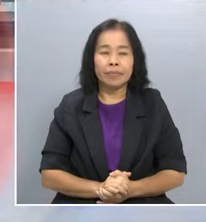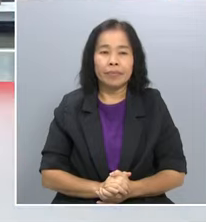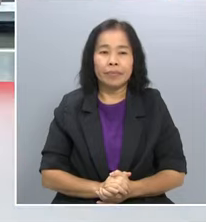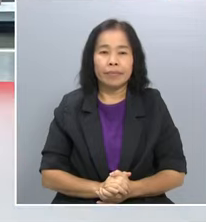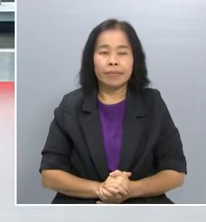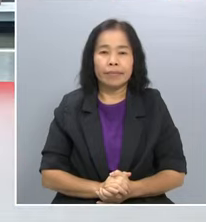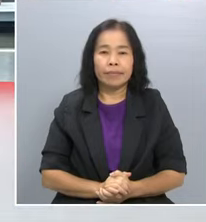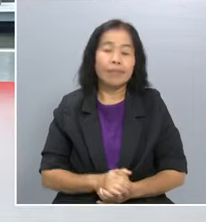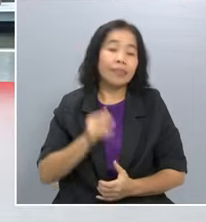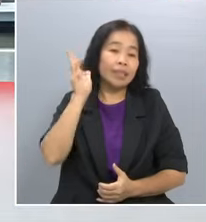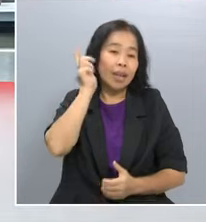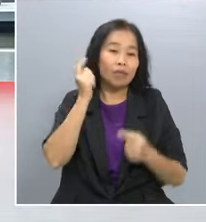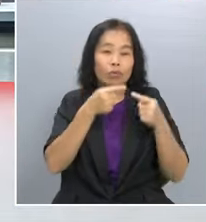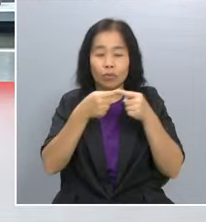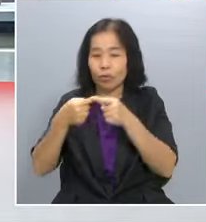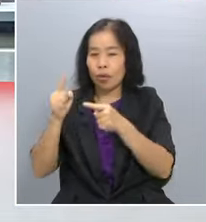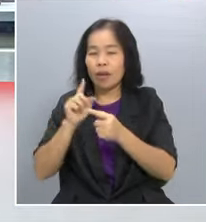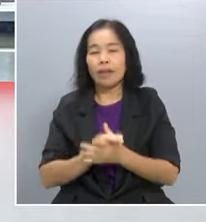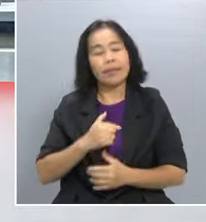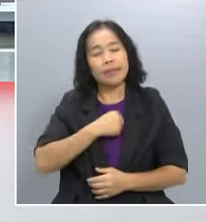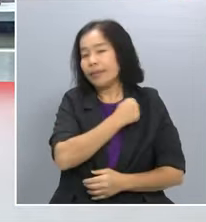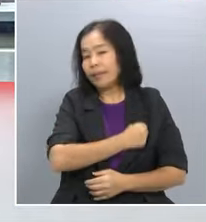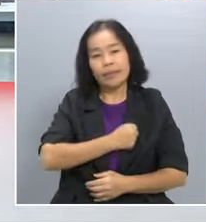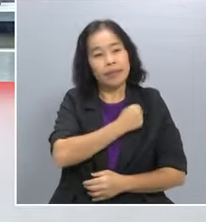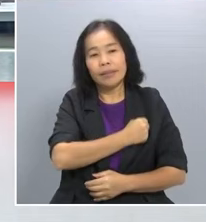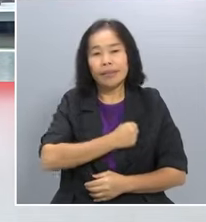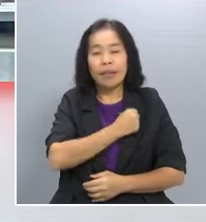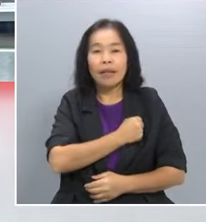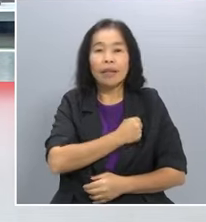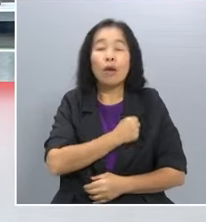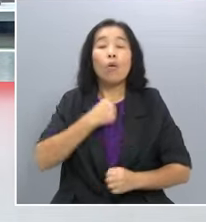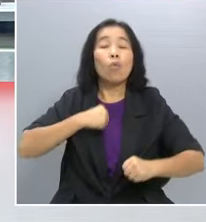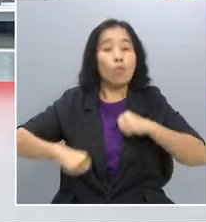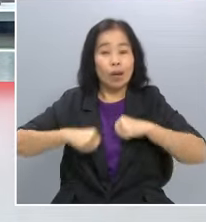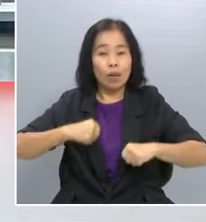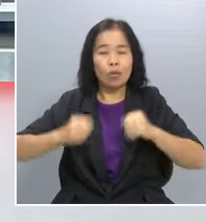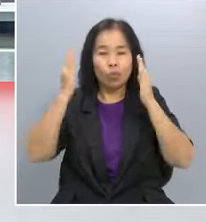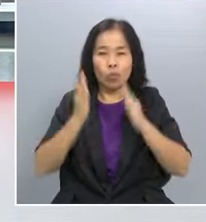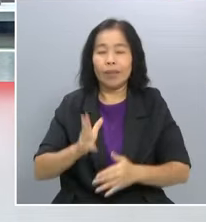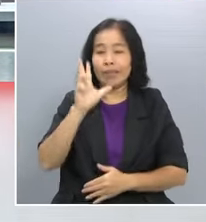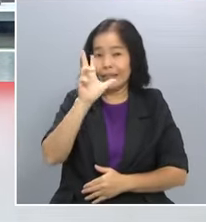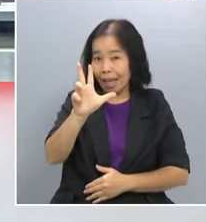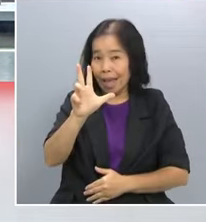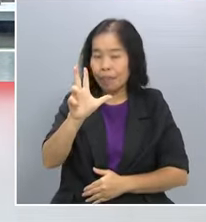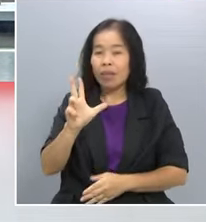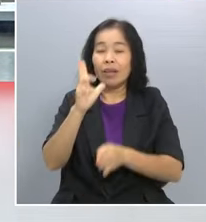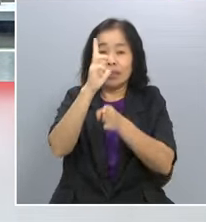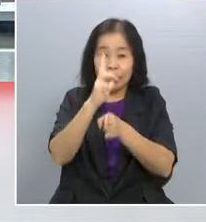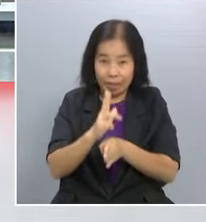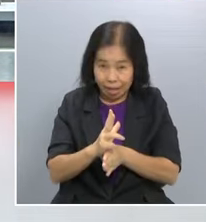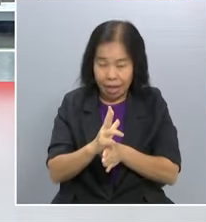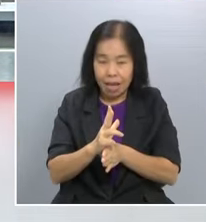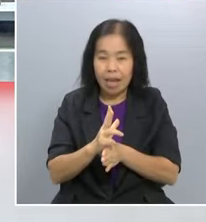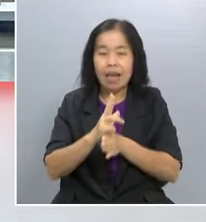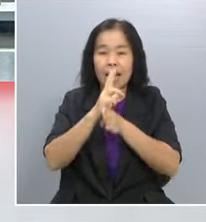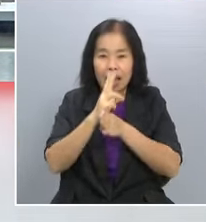ไปดูอีกเหตุการณ์หนึ่งนะคะสลดใจค่ะเป็นวัยรุ่น3คนซ้อนท้ายมาแล้วหลังจากนั้นนะ